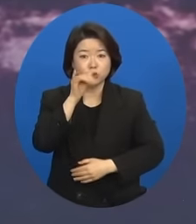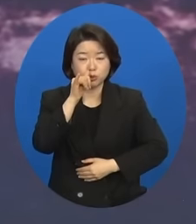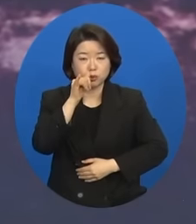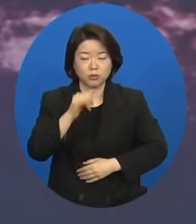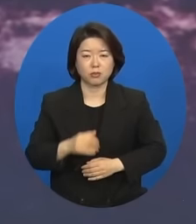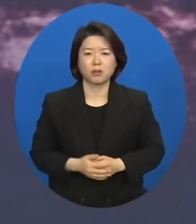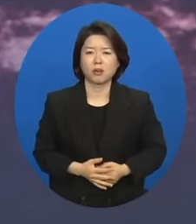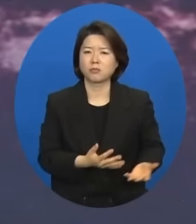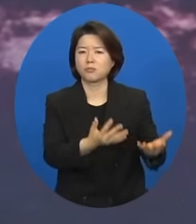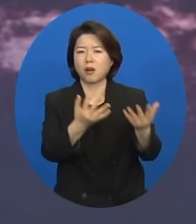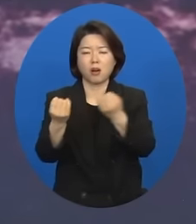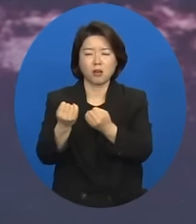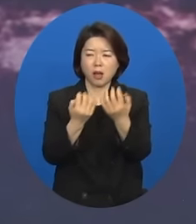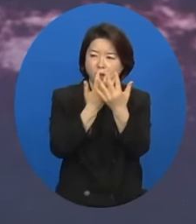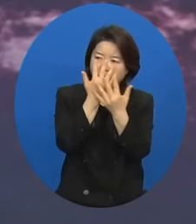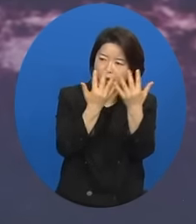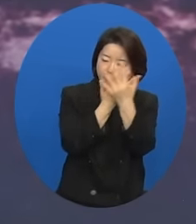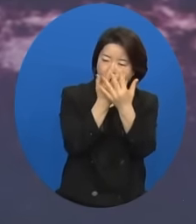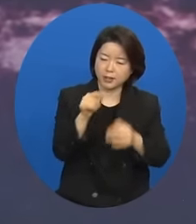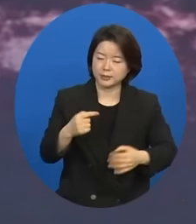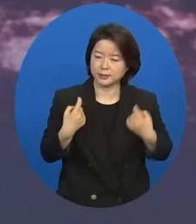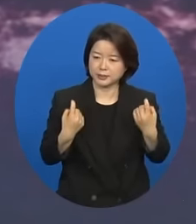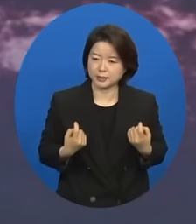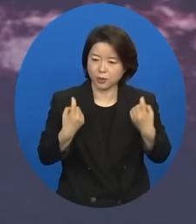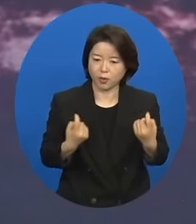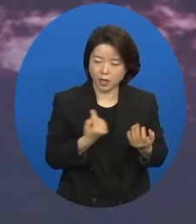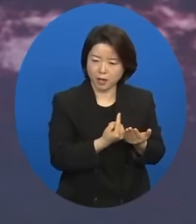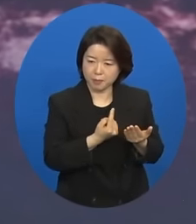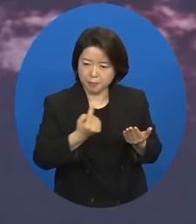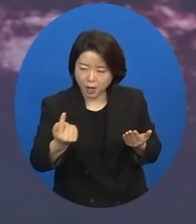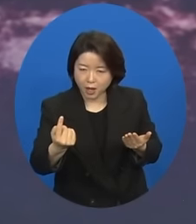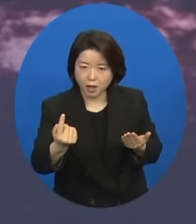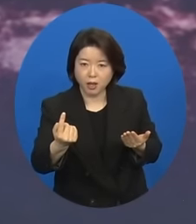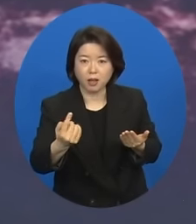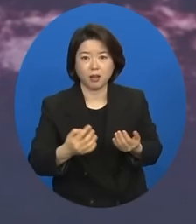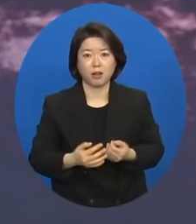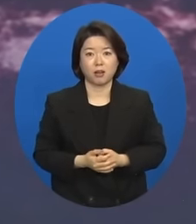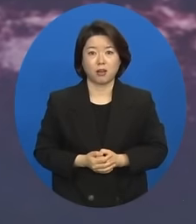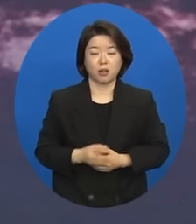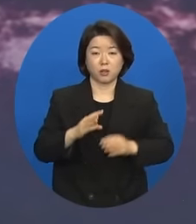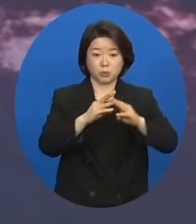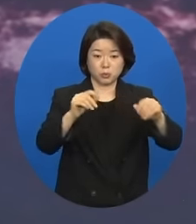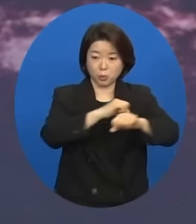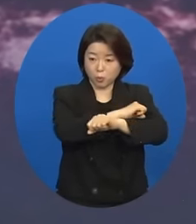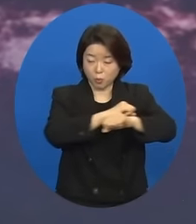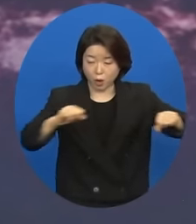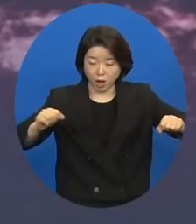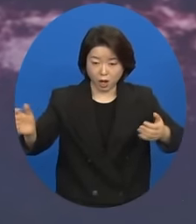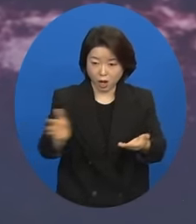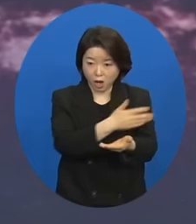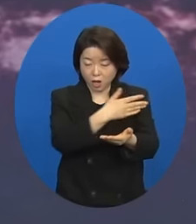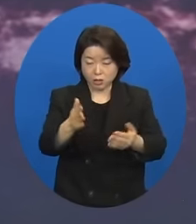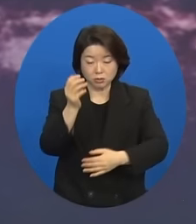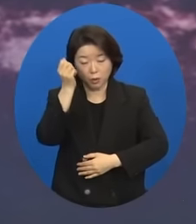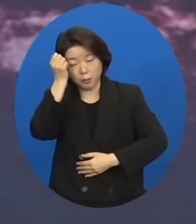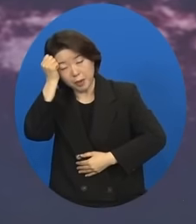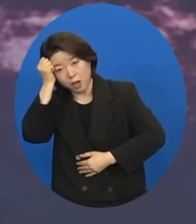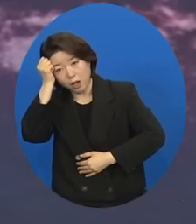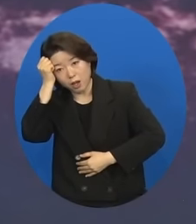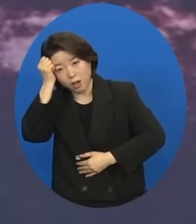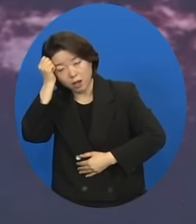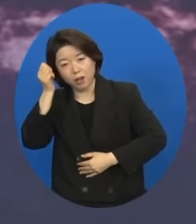수많은이 불확실한이 여정을 떠나야 하는 게다가 광야에서 노숙을 하는 정말